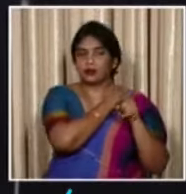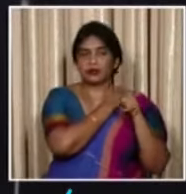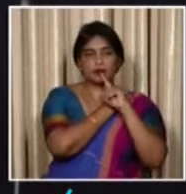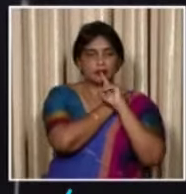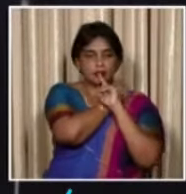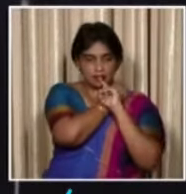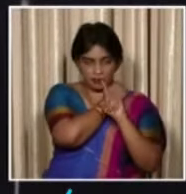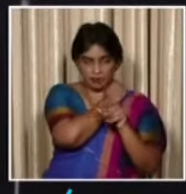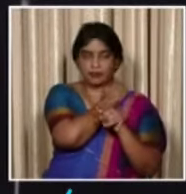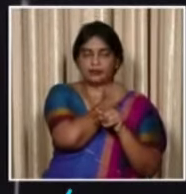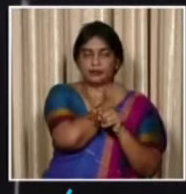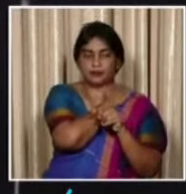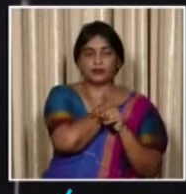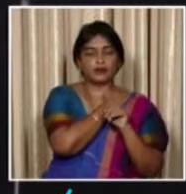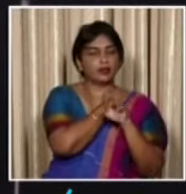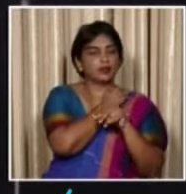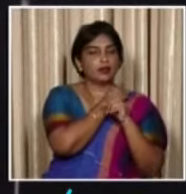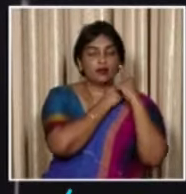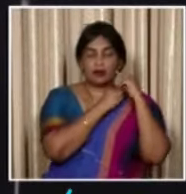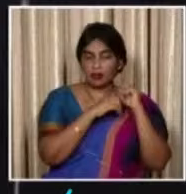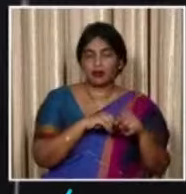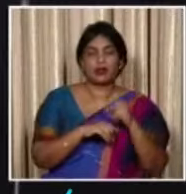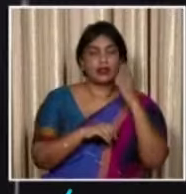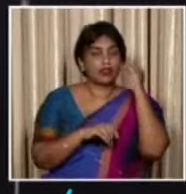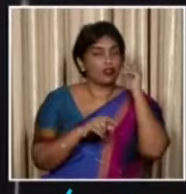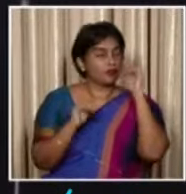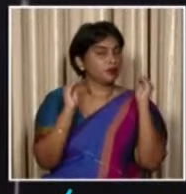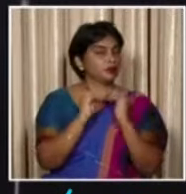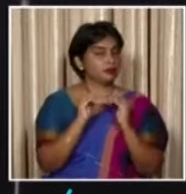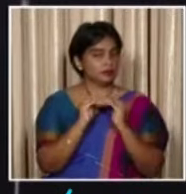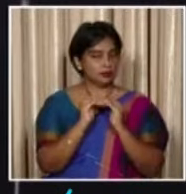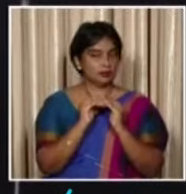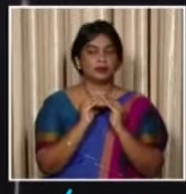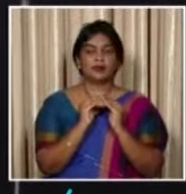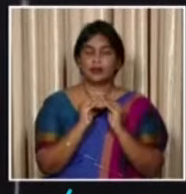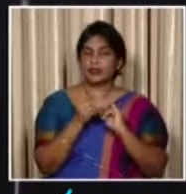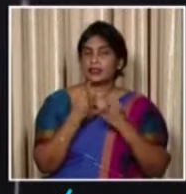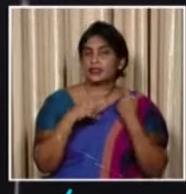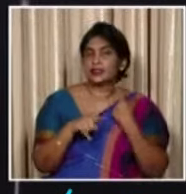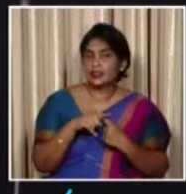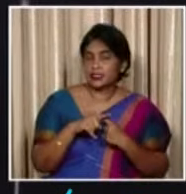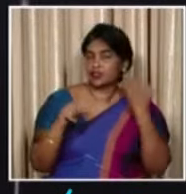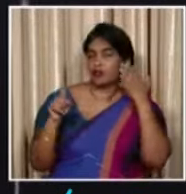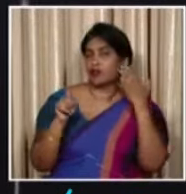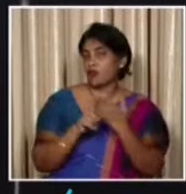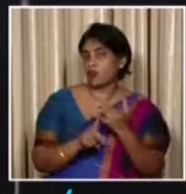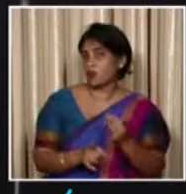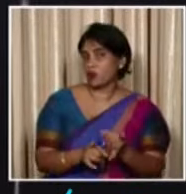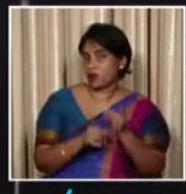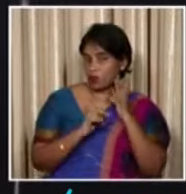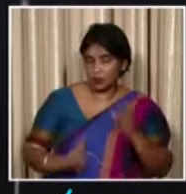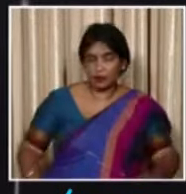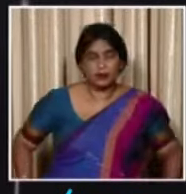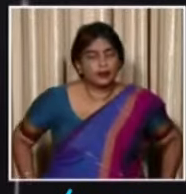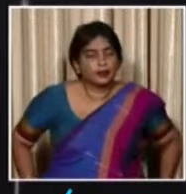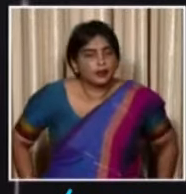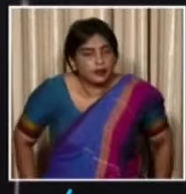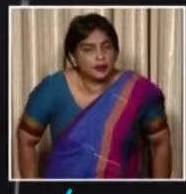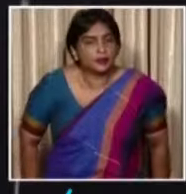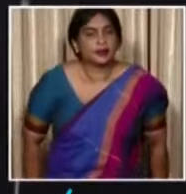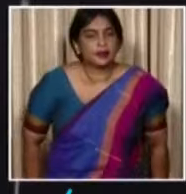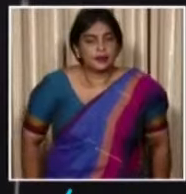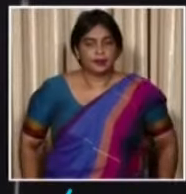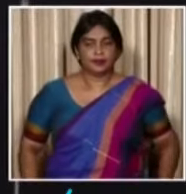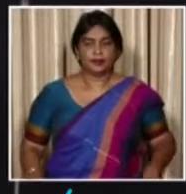අපි මේ අවස්ථාවේදී මතක් කරන එක ගැන තමයි මේක තියෙනවා ස්ත්‍රී පුරුෂයේ භාවය සහ ලිංගික දිශානතිය මත පදනම්ව කියලා. ඒ කියන්නේ all rights and